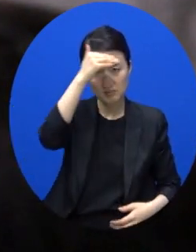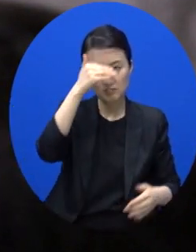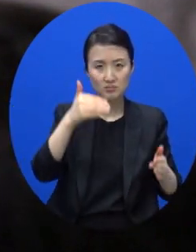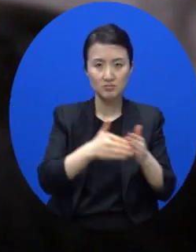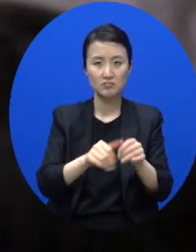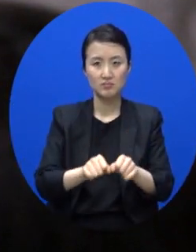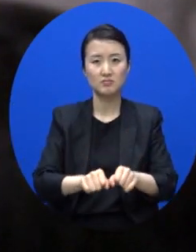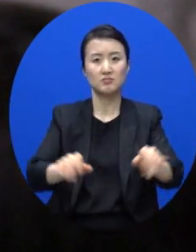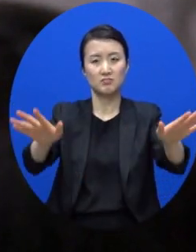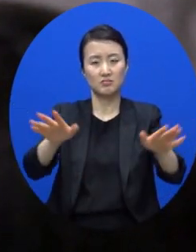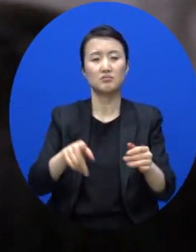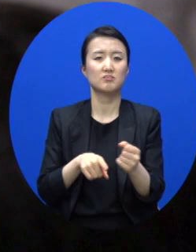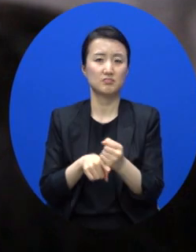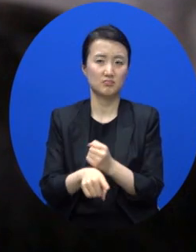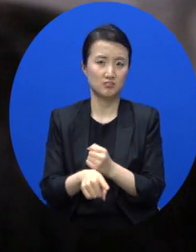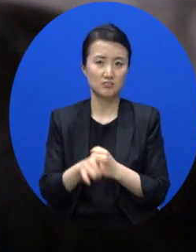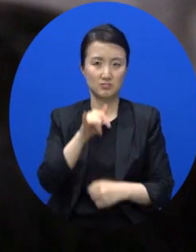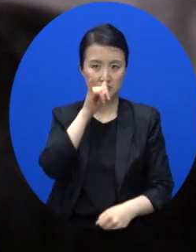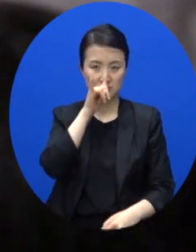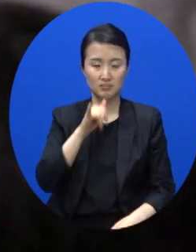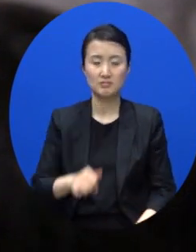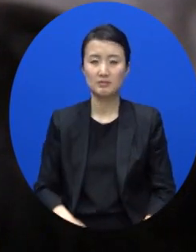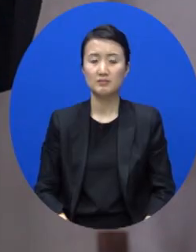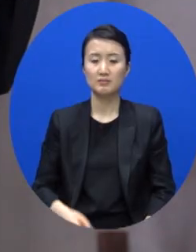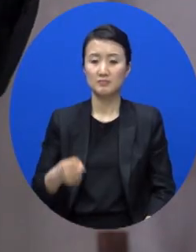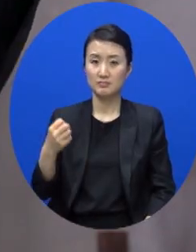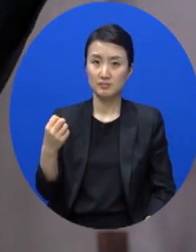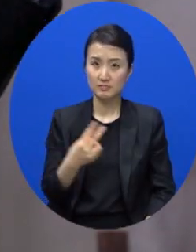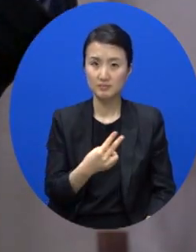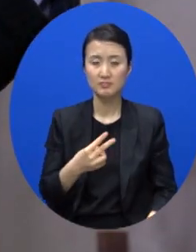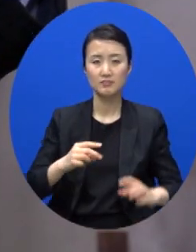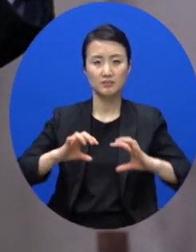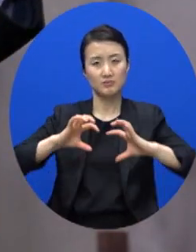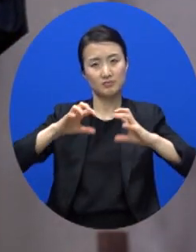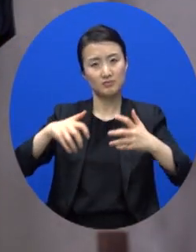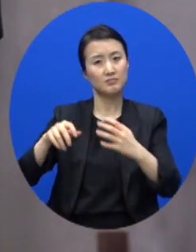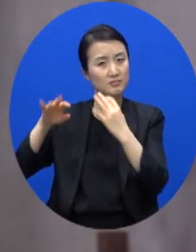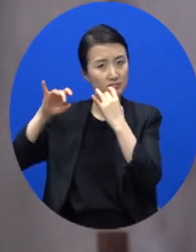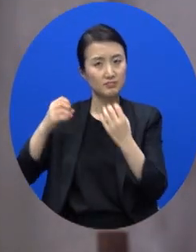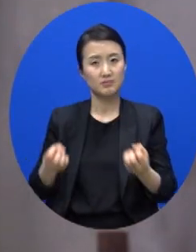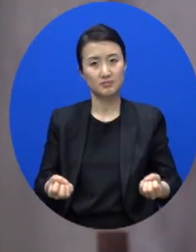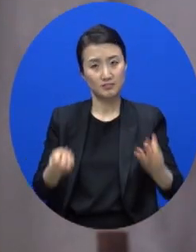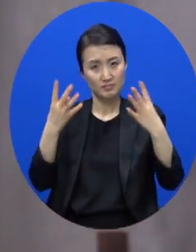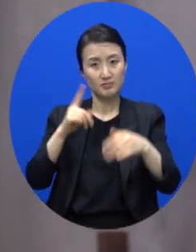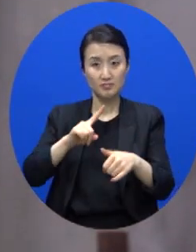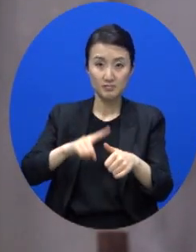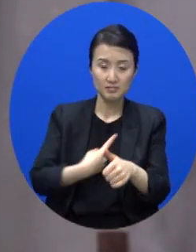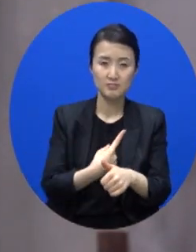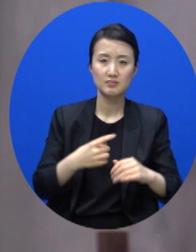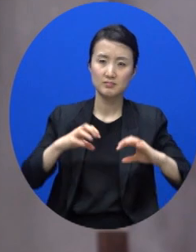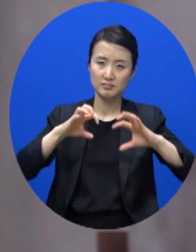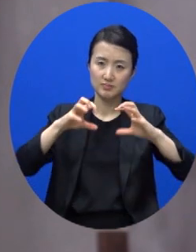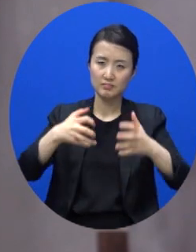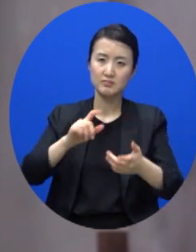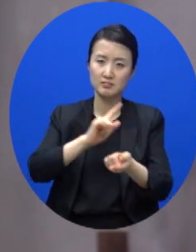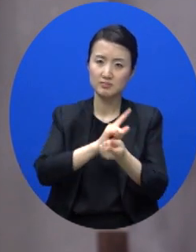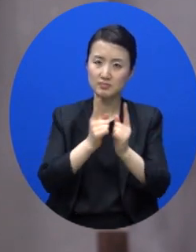포함되어 있고, 세계 피리 축제를 통해서 어떤 세계 전통 음악의